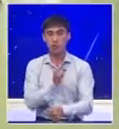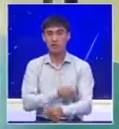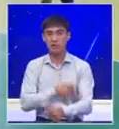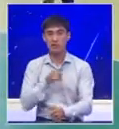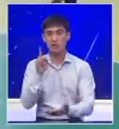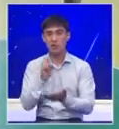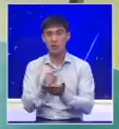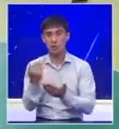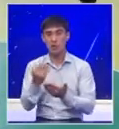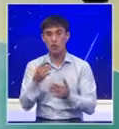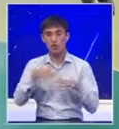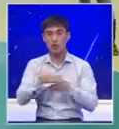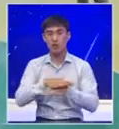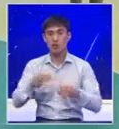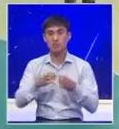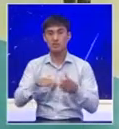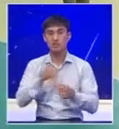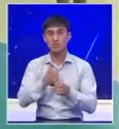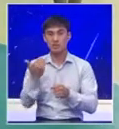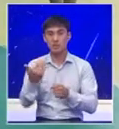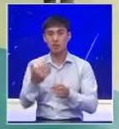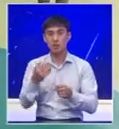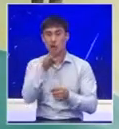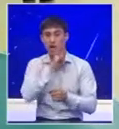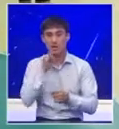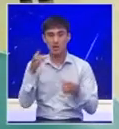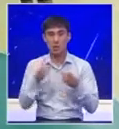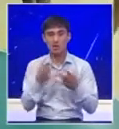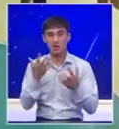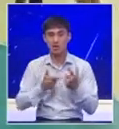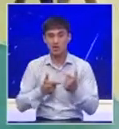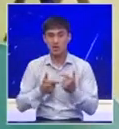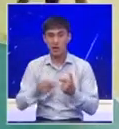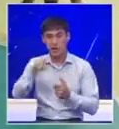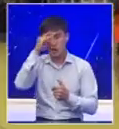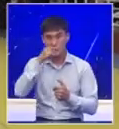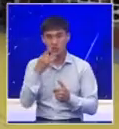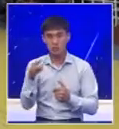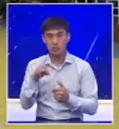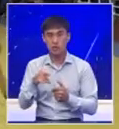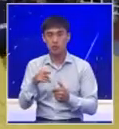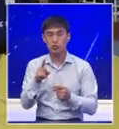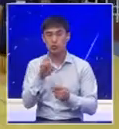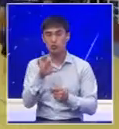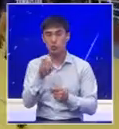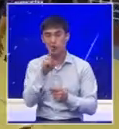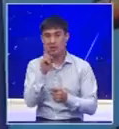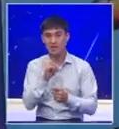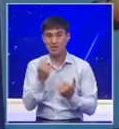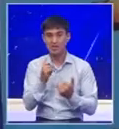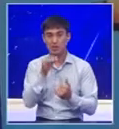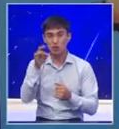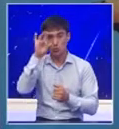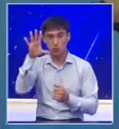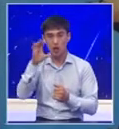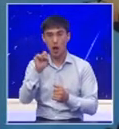екендігінің дәлелі олар ел құрамасының негізін құрайды. Бұл әйелдер командалары арасындағы Қазақстан Республикасының суперлигасының қазіргі